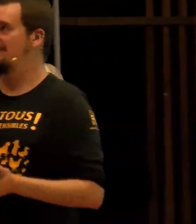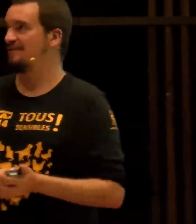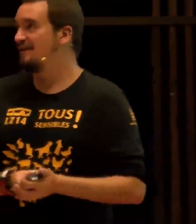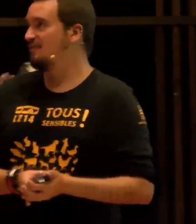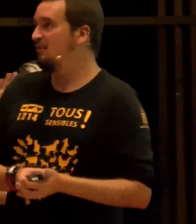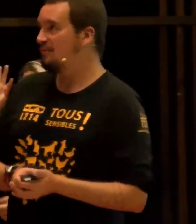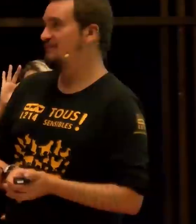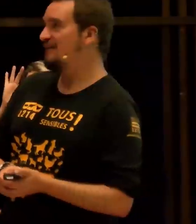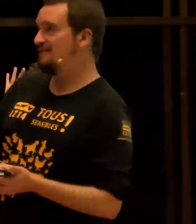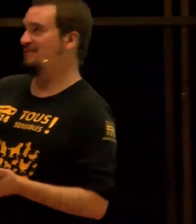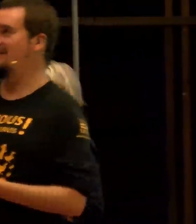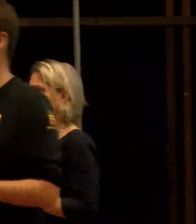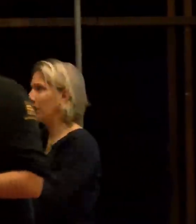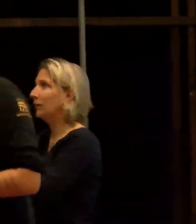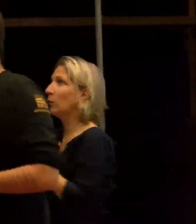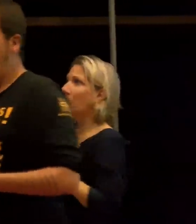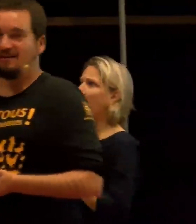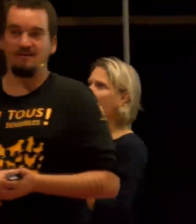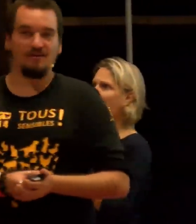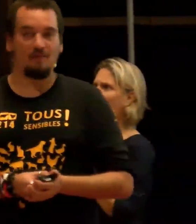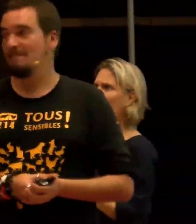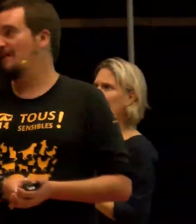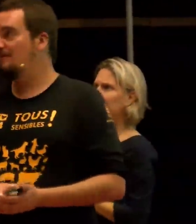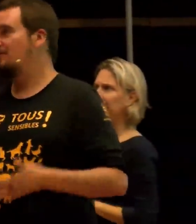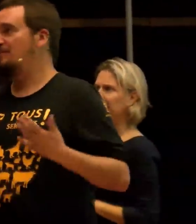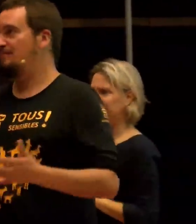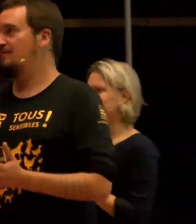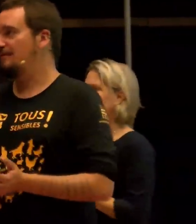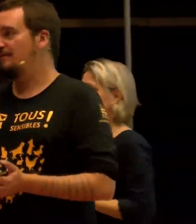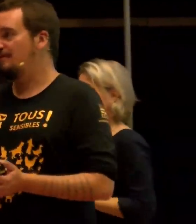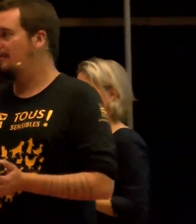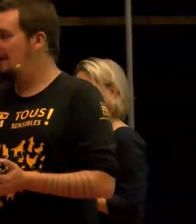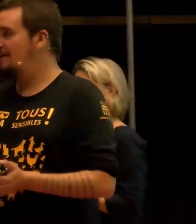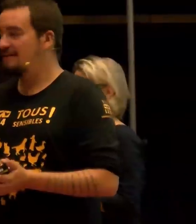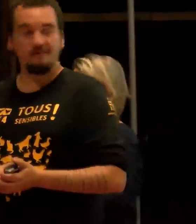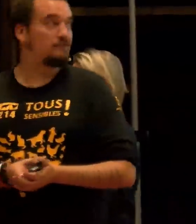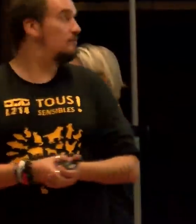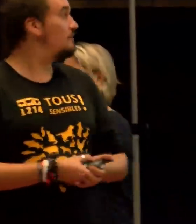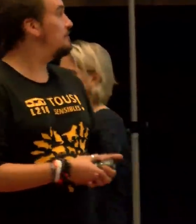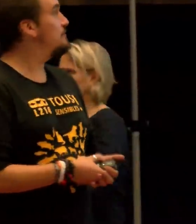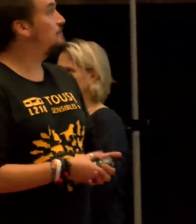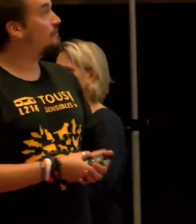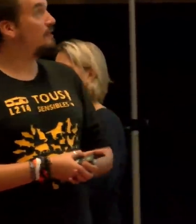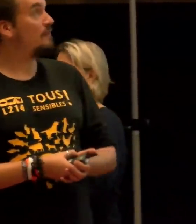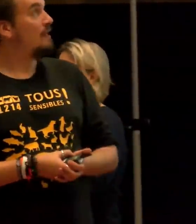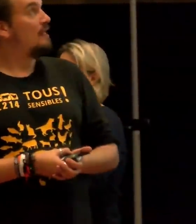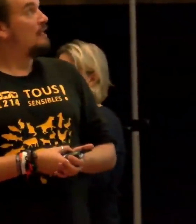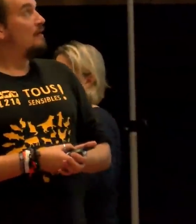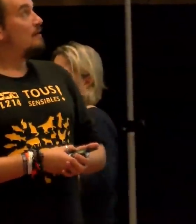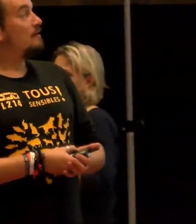dont certains membres émérites sont dans la salle. Et donc, on a pu être actif sur ce